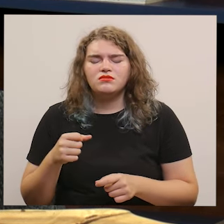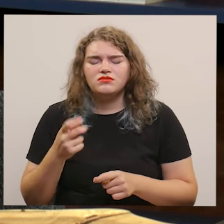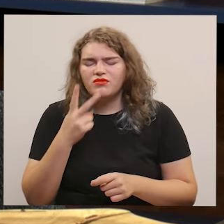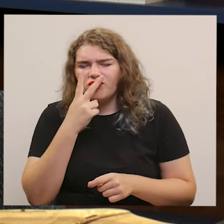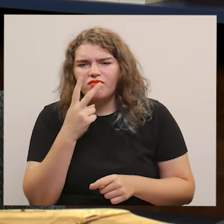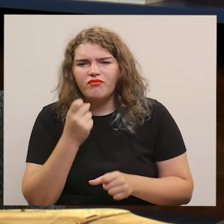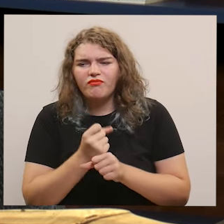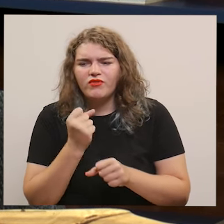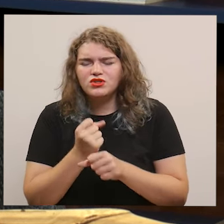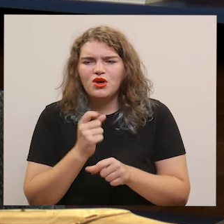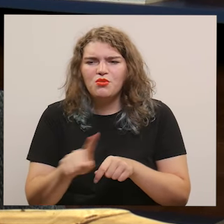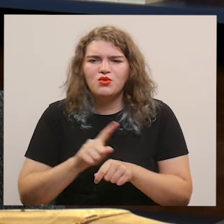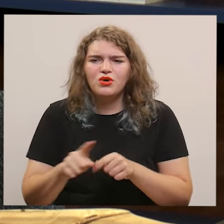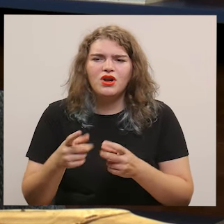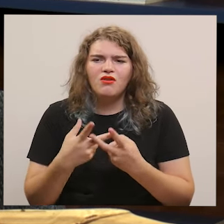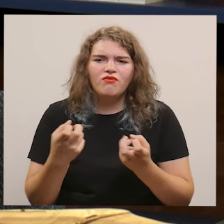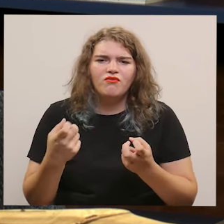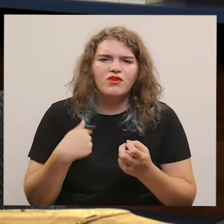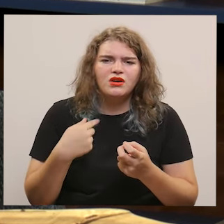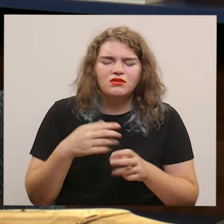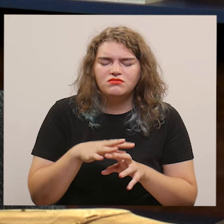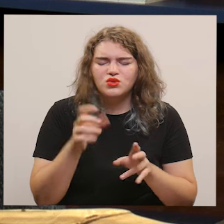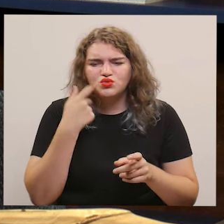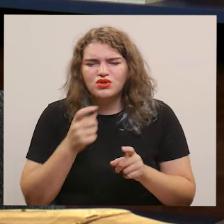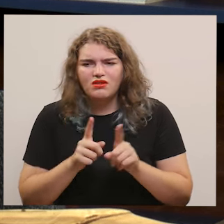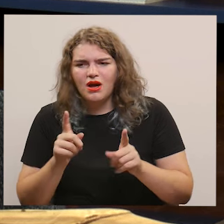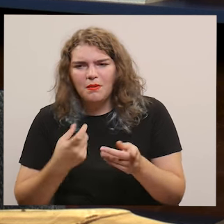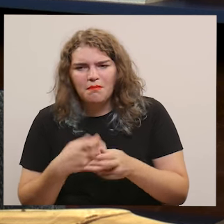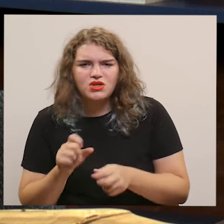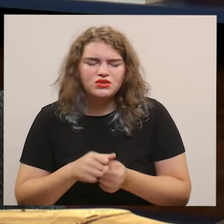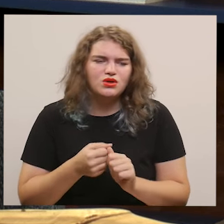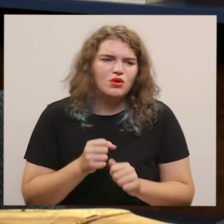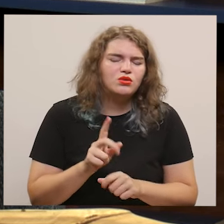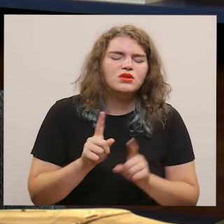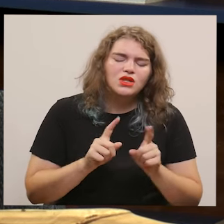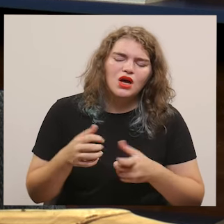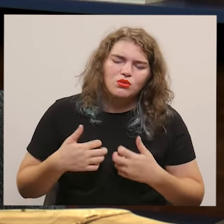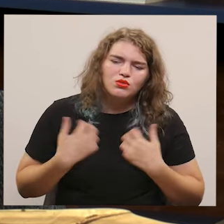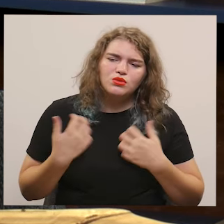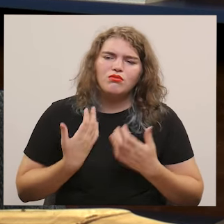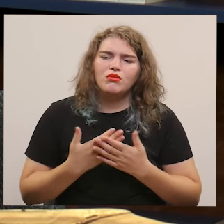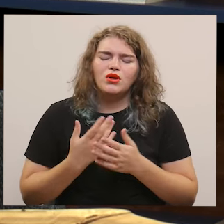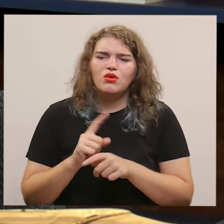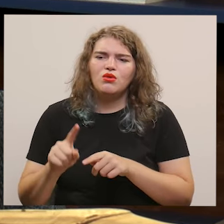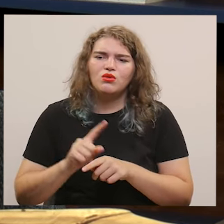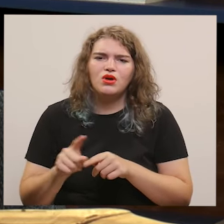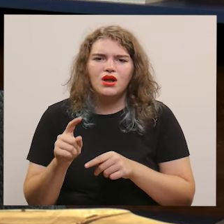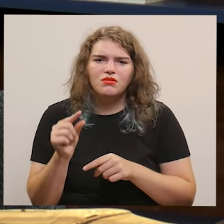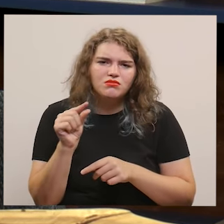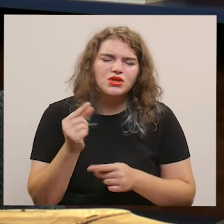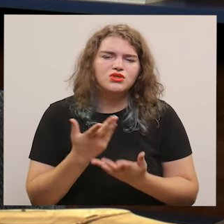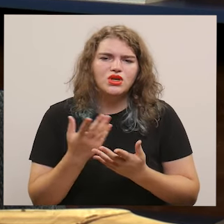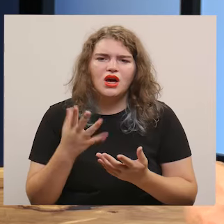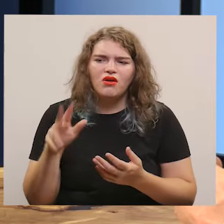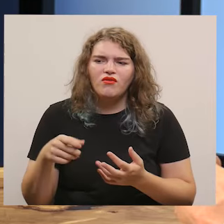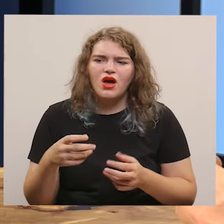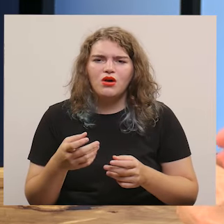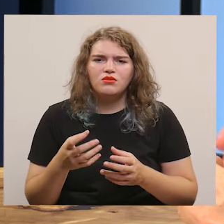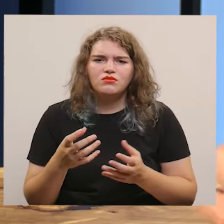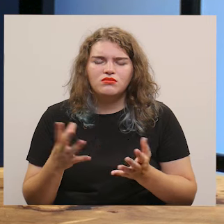bâșbâite, pentru că nu știai, ai rezultate, n-ai rezultate. Dar și bucurii pentru componentele micuțe pe care le aveai ca rezultate